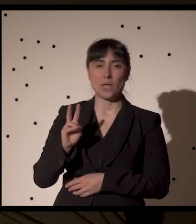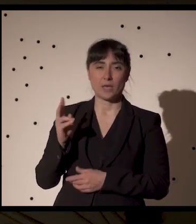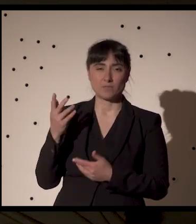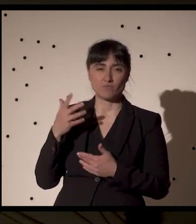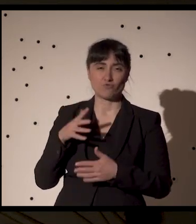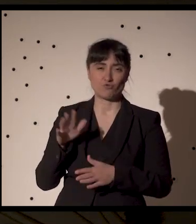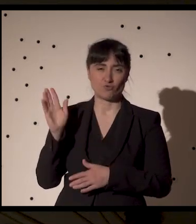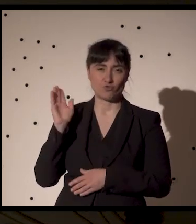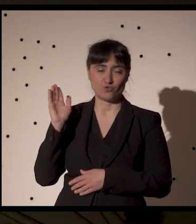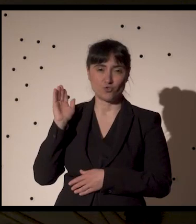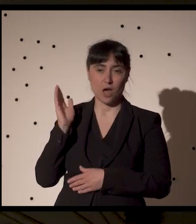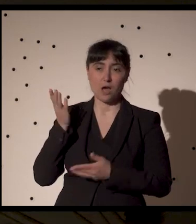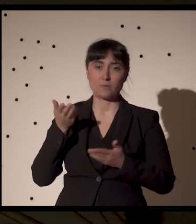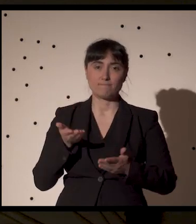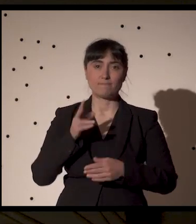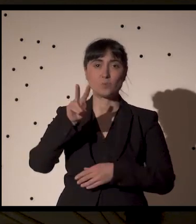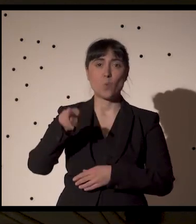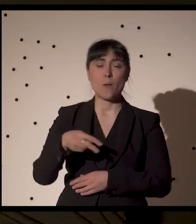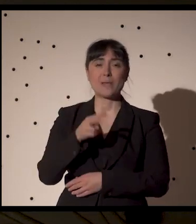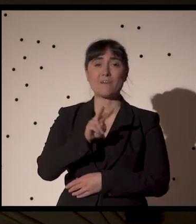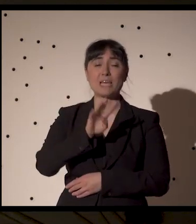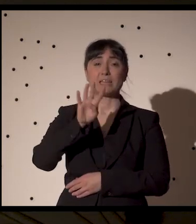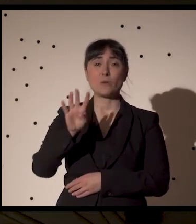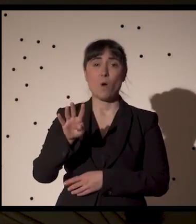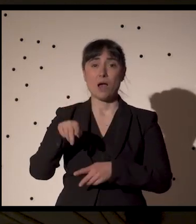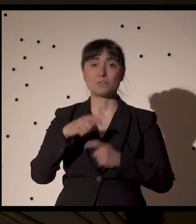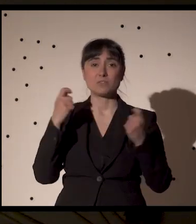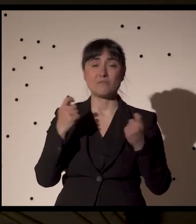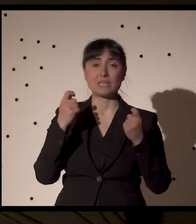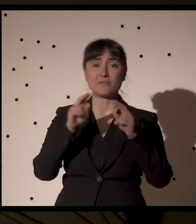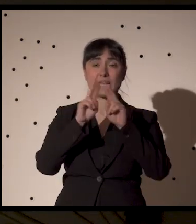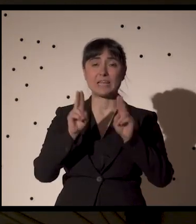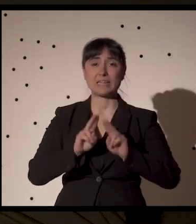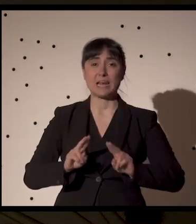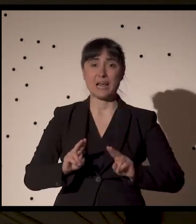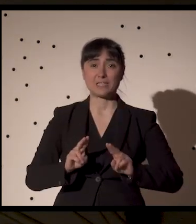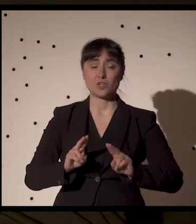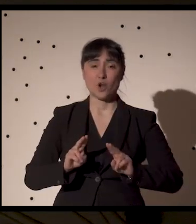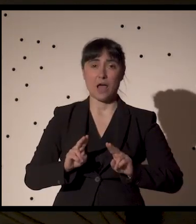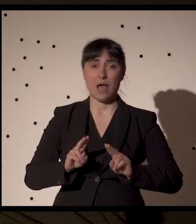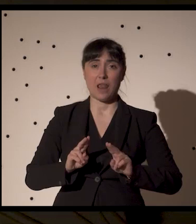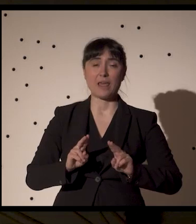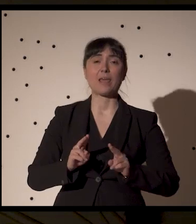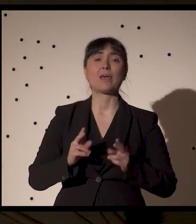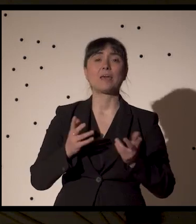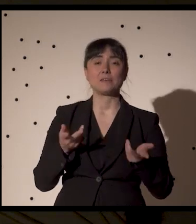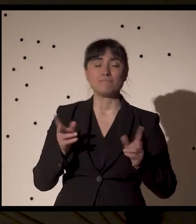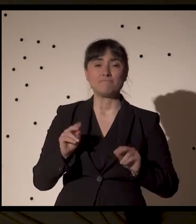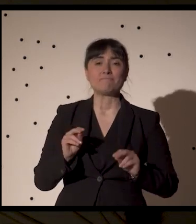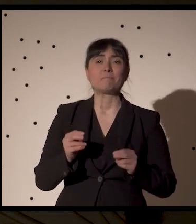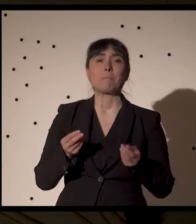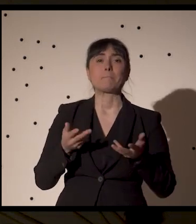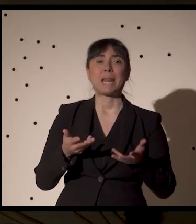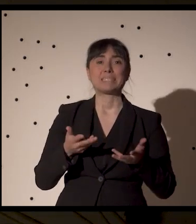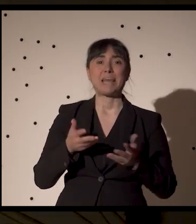2024 tornerà il Festival Internazionale presente indicativo si svilupperà tra